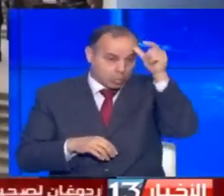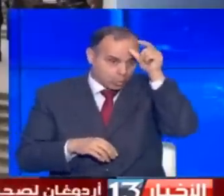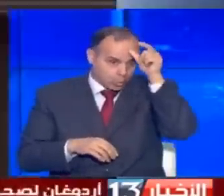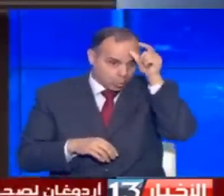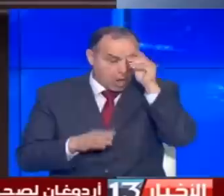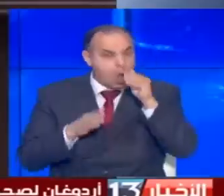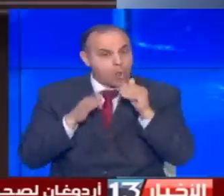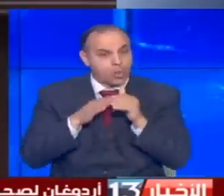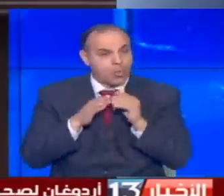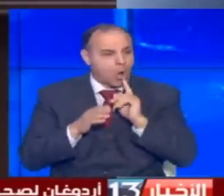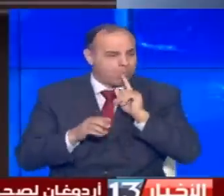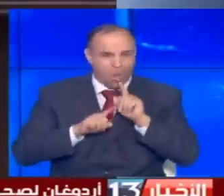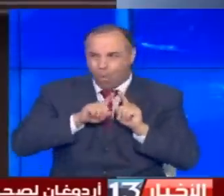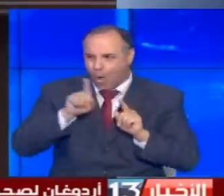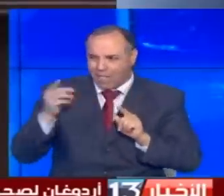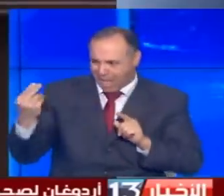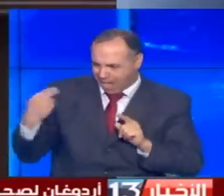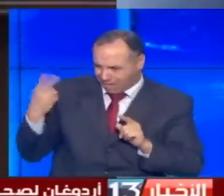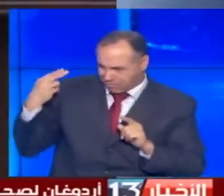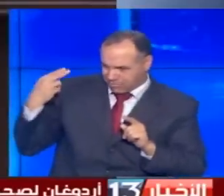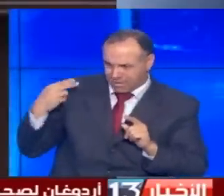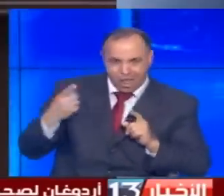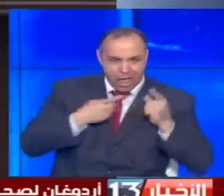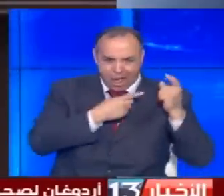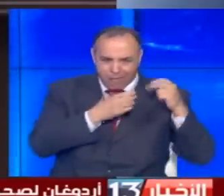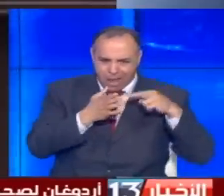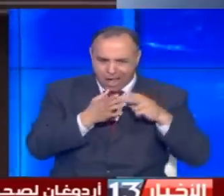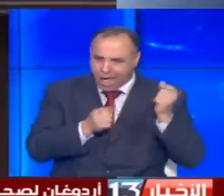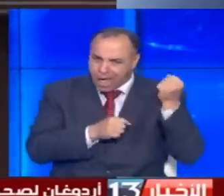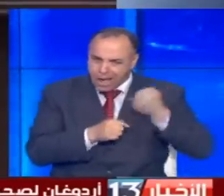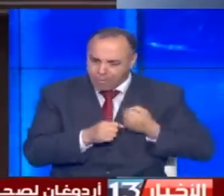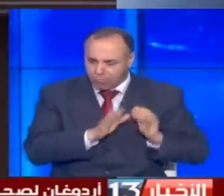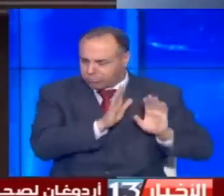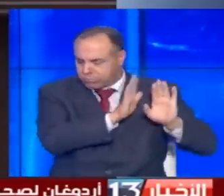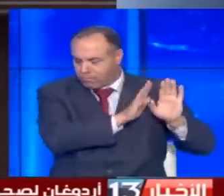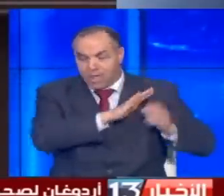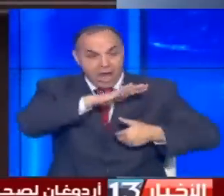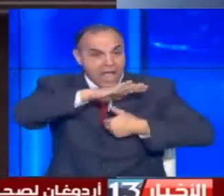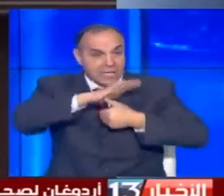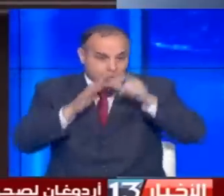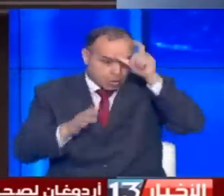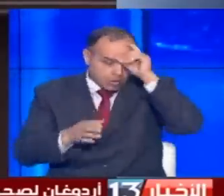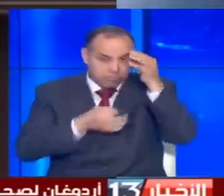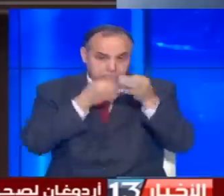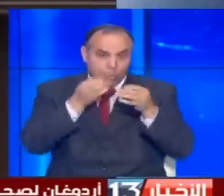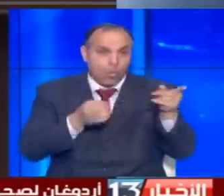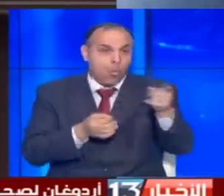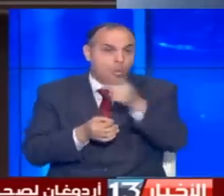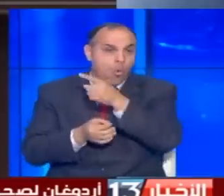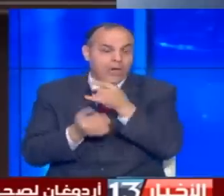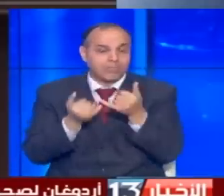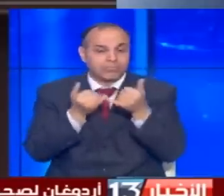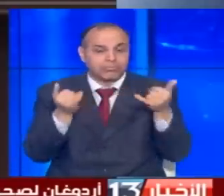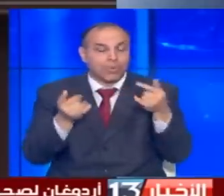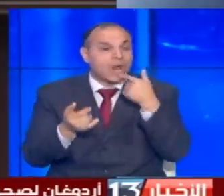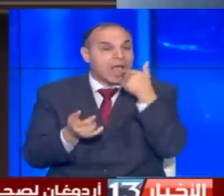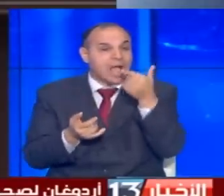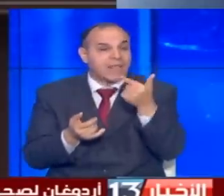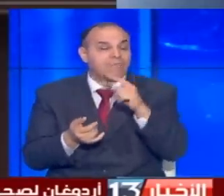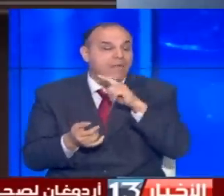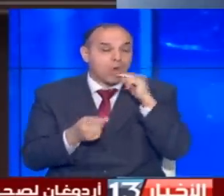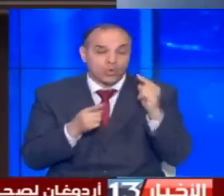تطلب اذن من احد من اجل محاربه الارهاب واضاف اردوغان في مقاله كتبها ل صحيفه كوميرسانت الروسيه